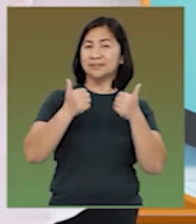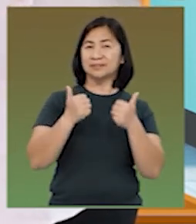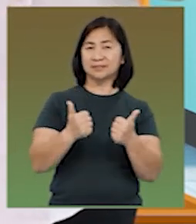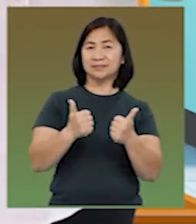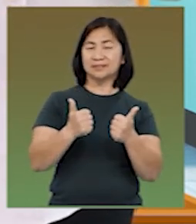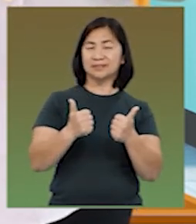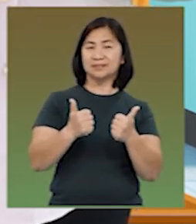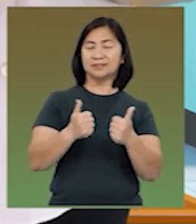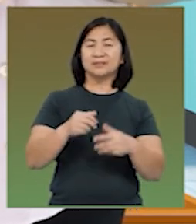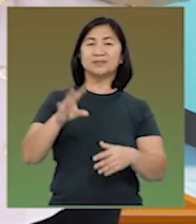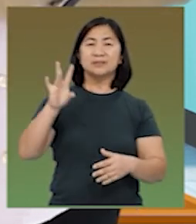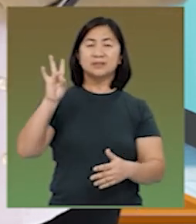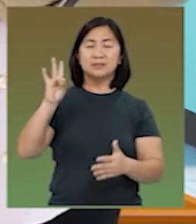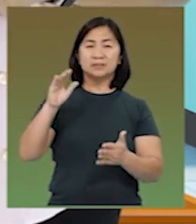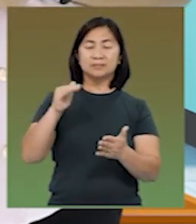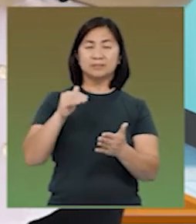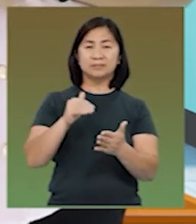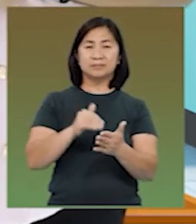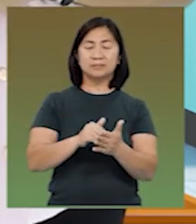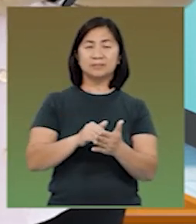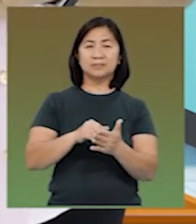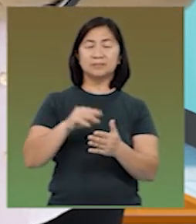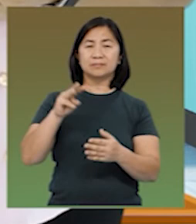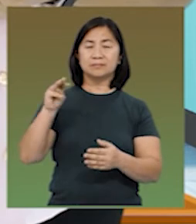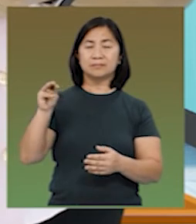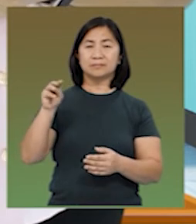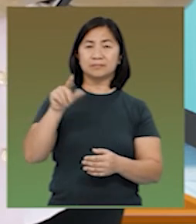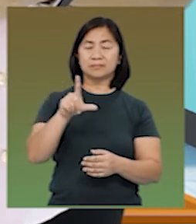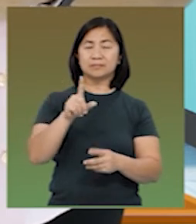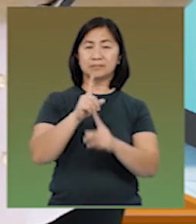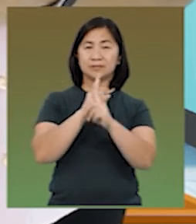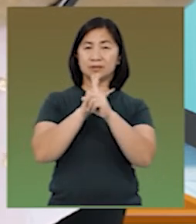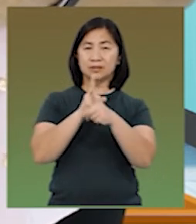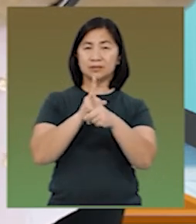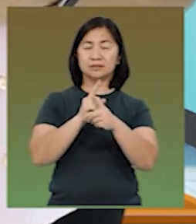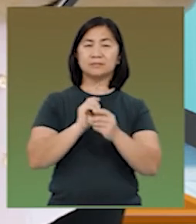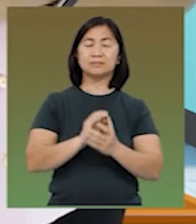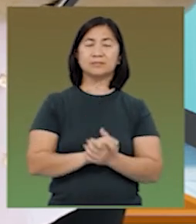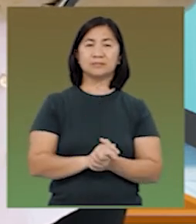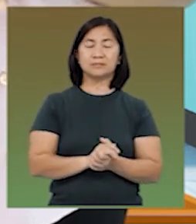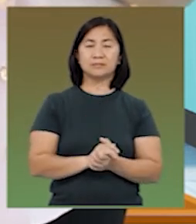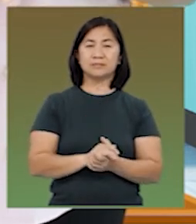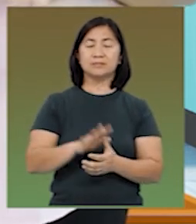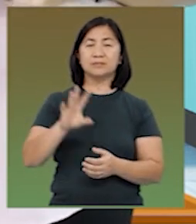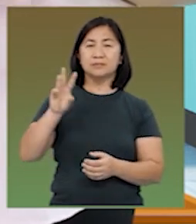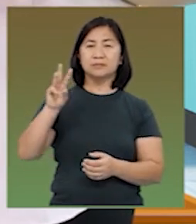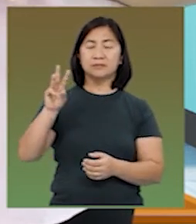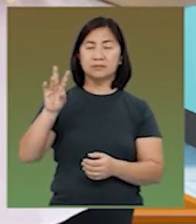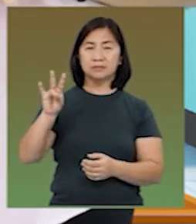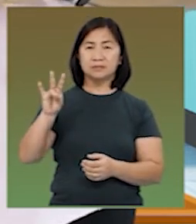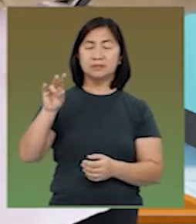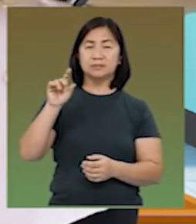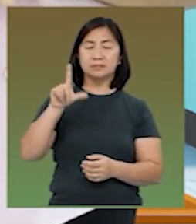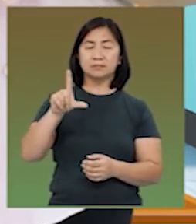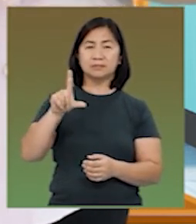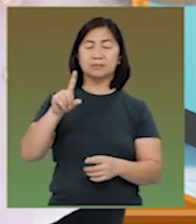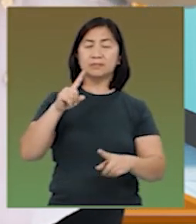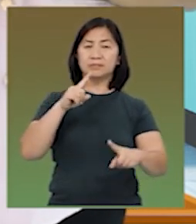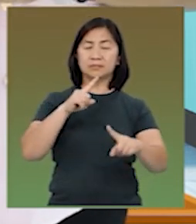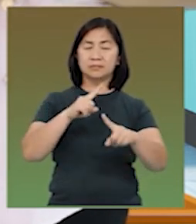2 thumbs up! 7,000 milliliters ang sagot. 7